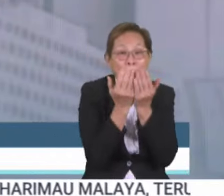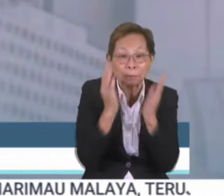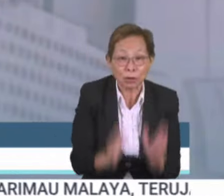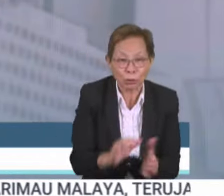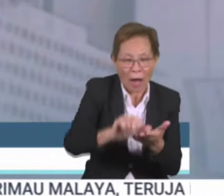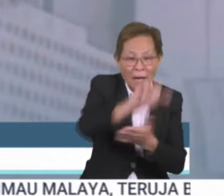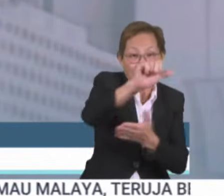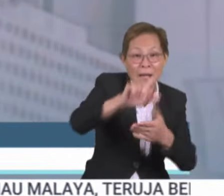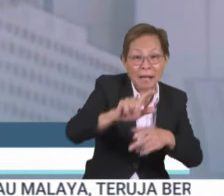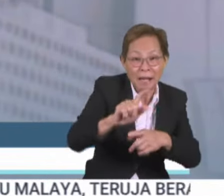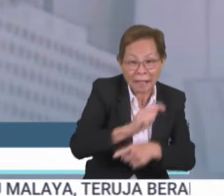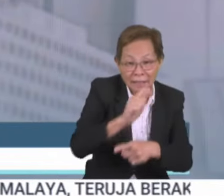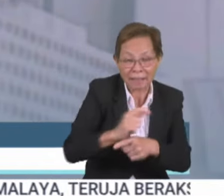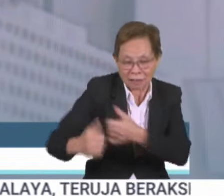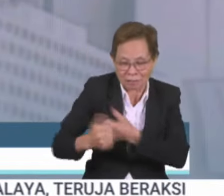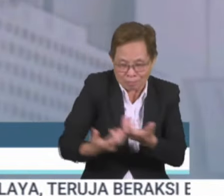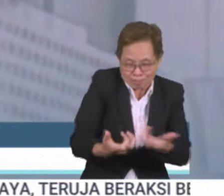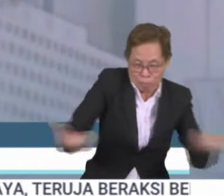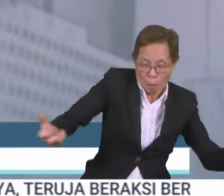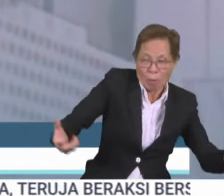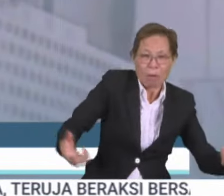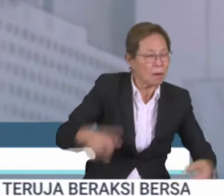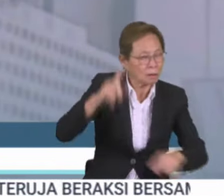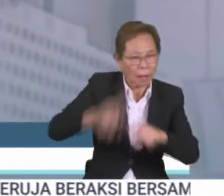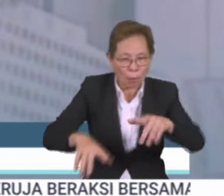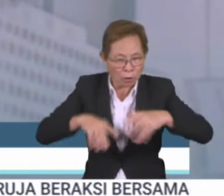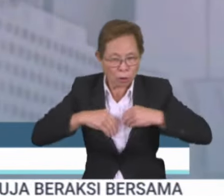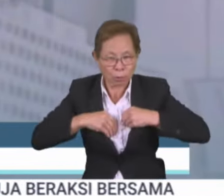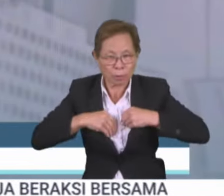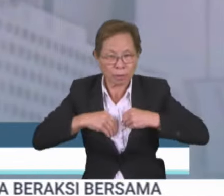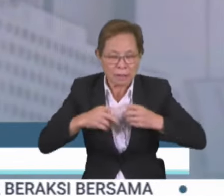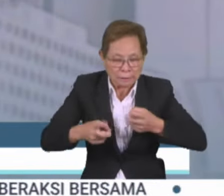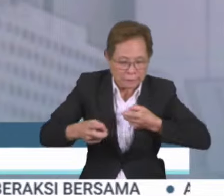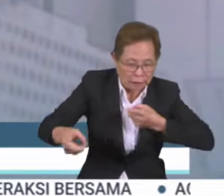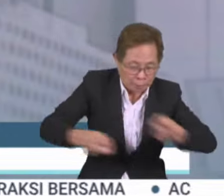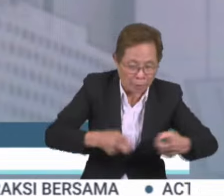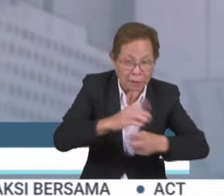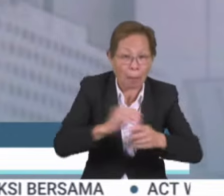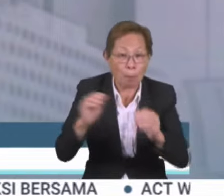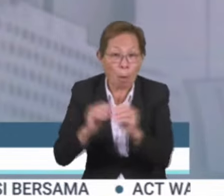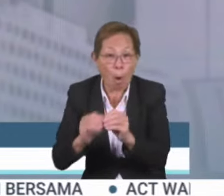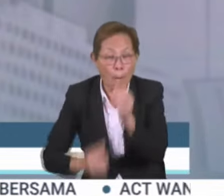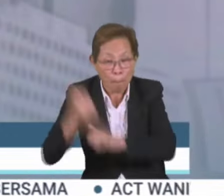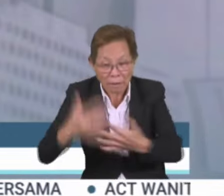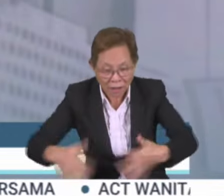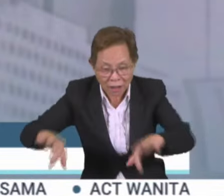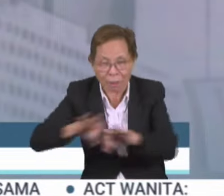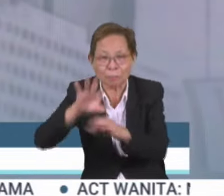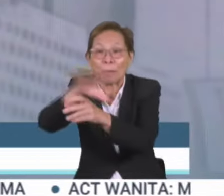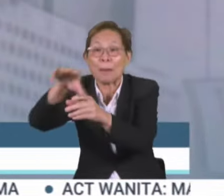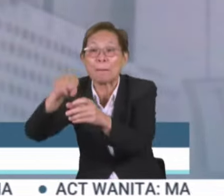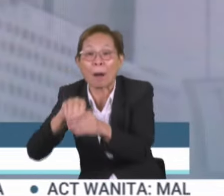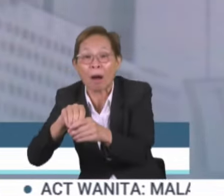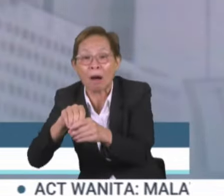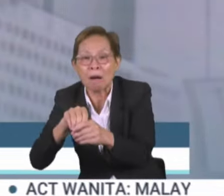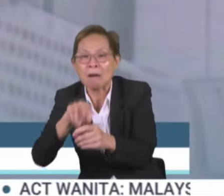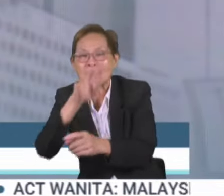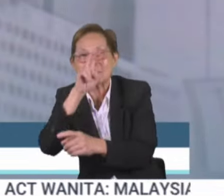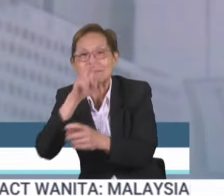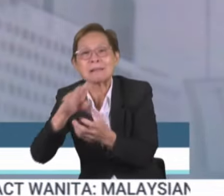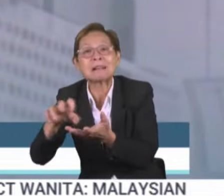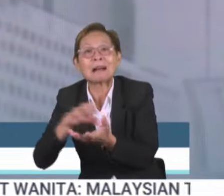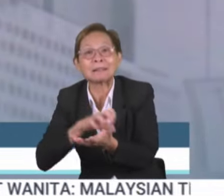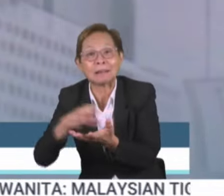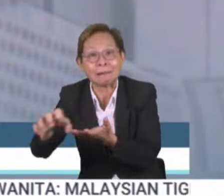di Akademi Latihan Ketenteraan. Tiada kompromi dalam aspek disiplin, lebih-lebih lagi jika ia melibatkan kekerasan.